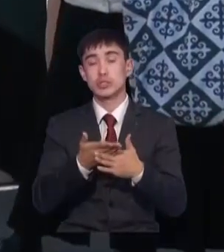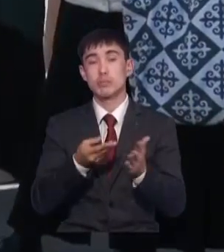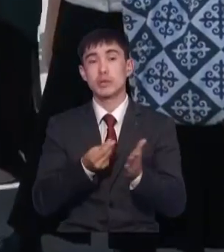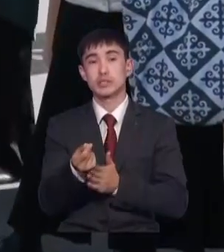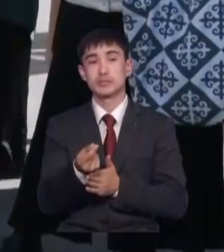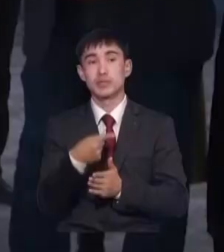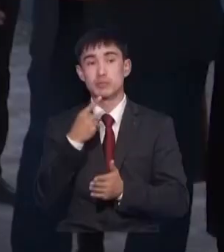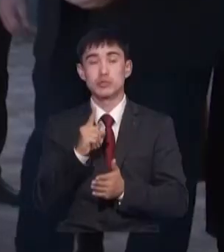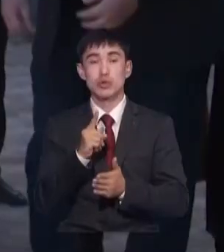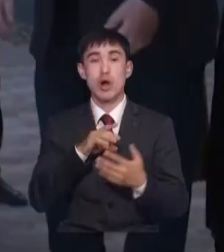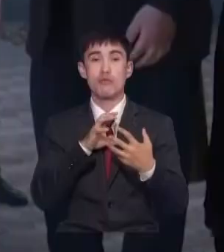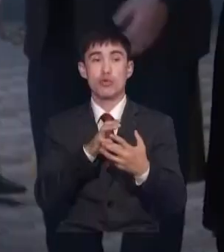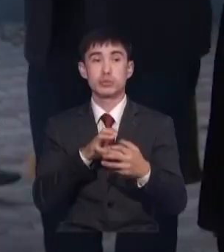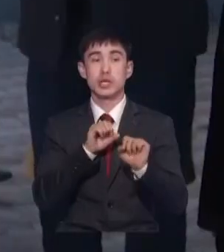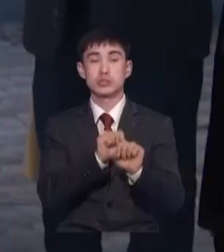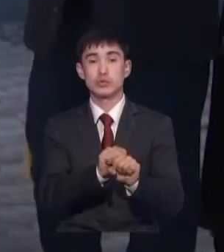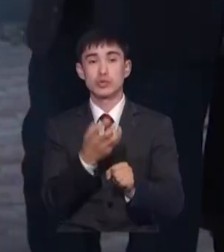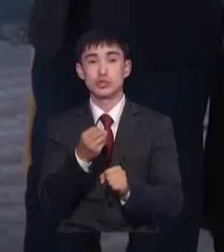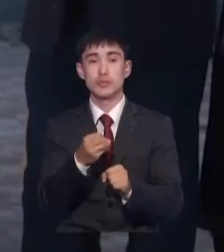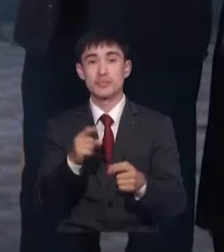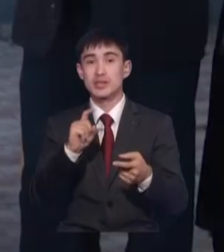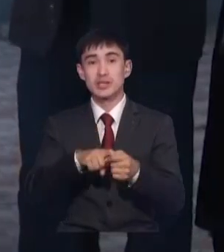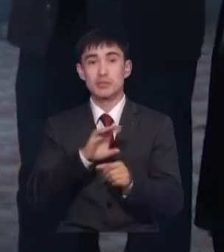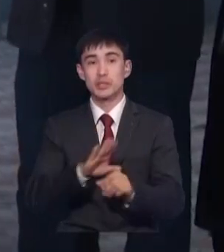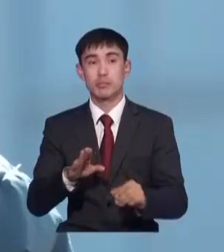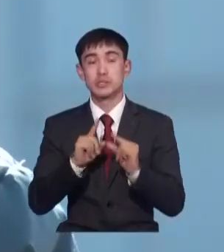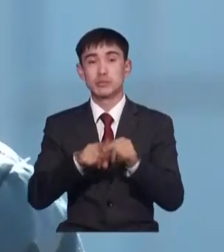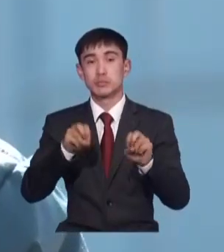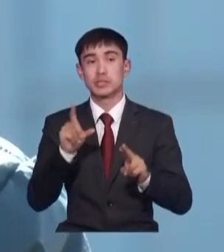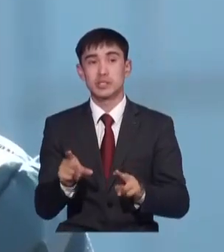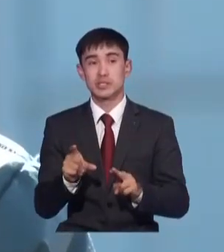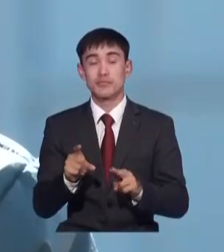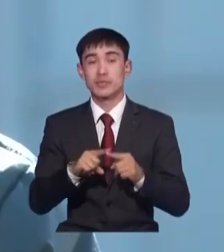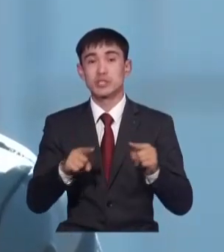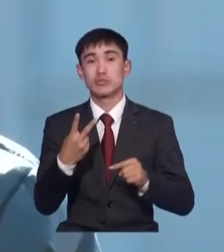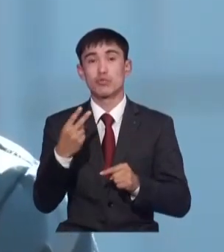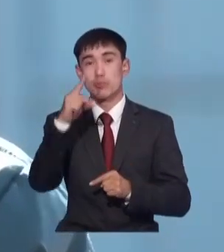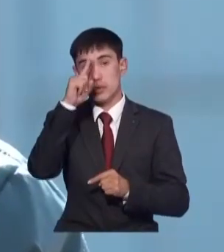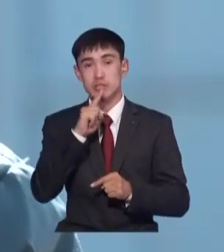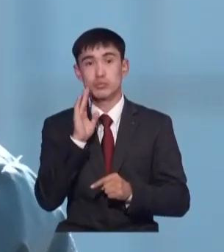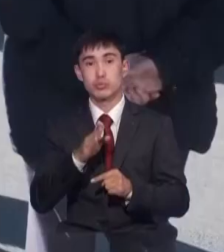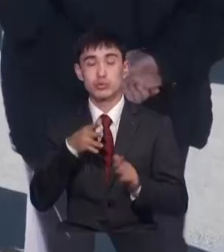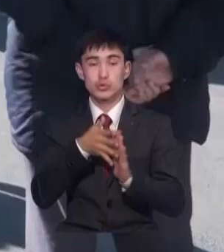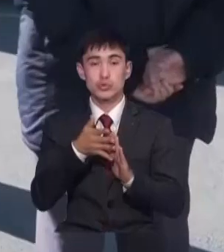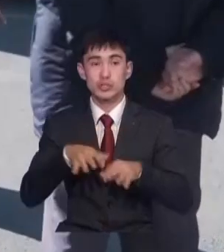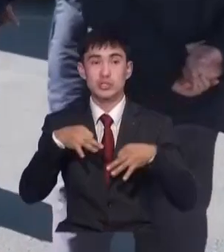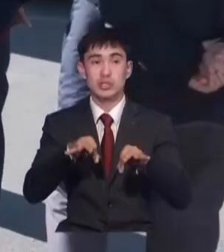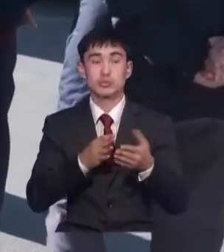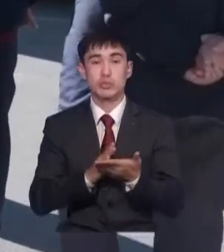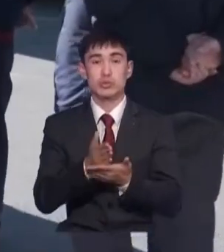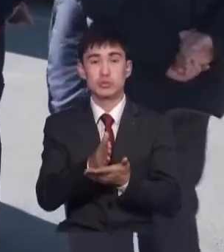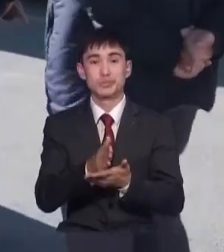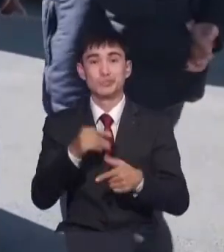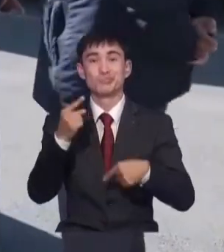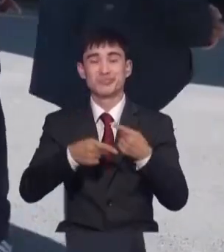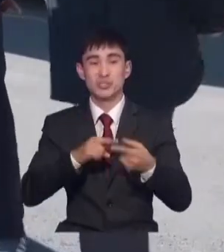проезд. Отметим, что автобусные остановки еще не закреплены. По словам специалистов, в течение 2 месяцев будет изучен транспортный маршрут.